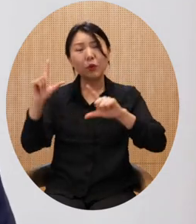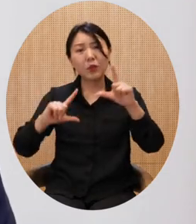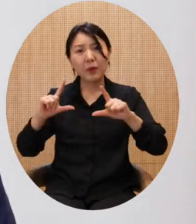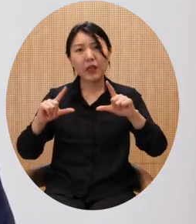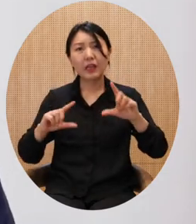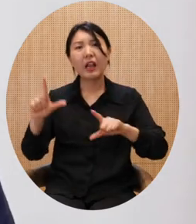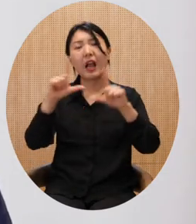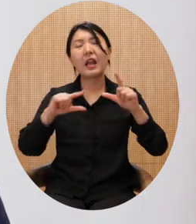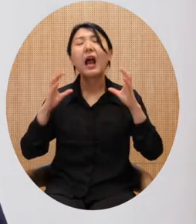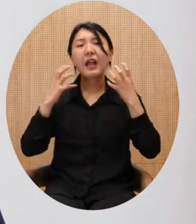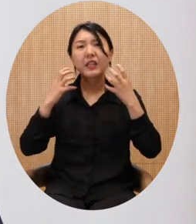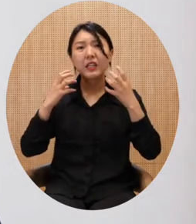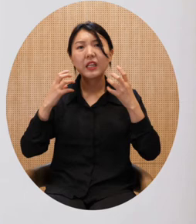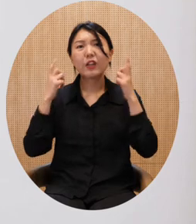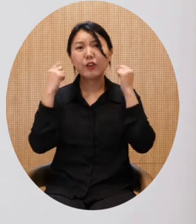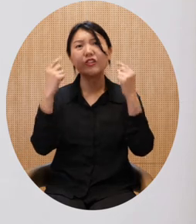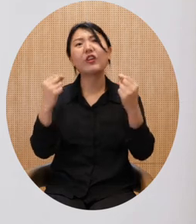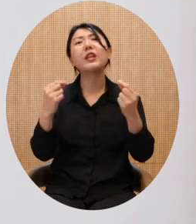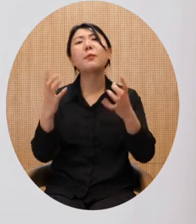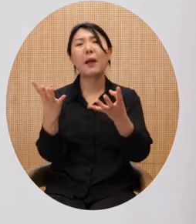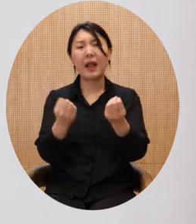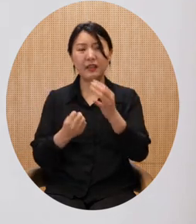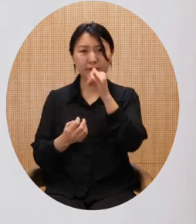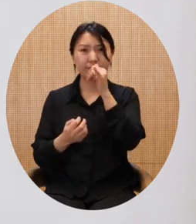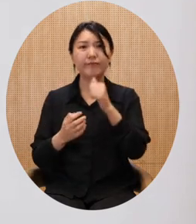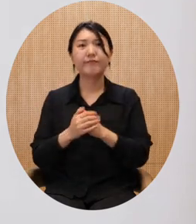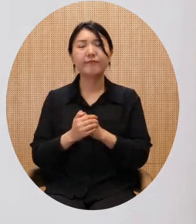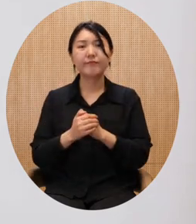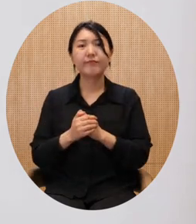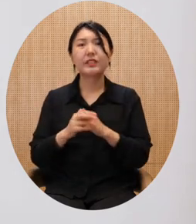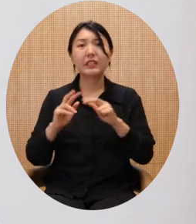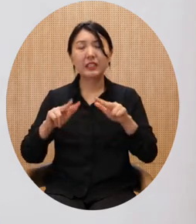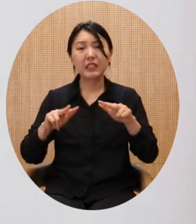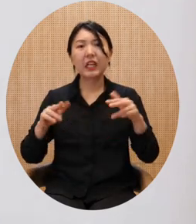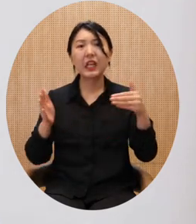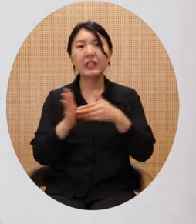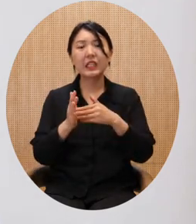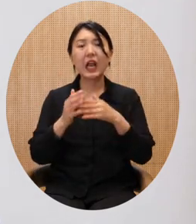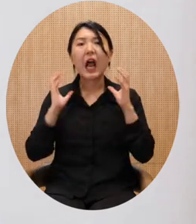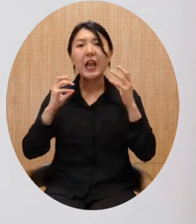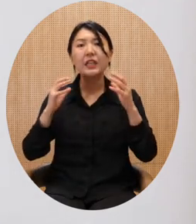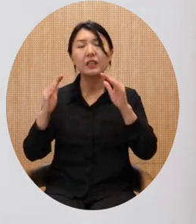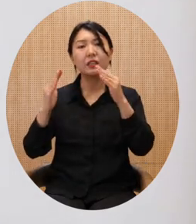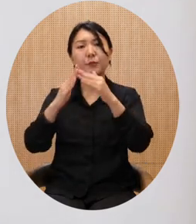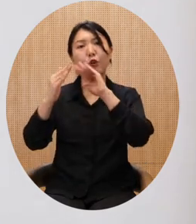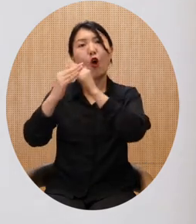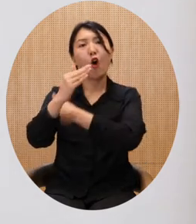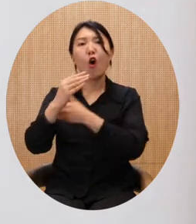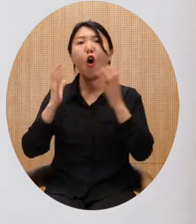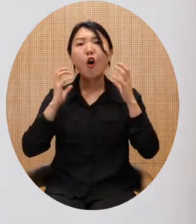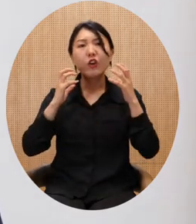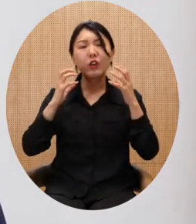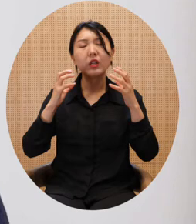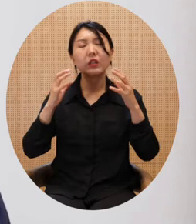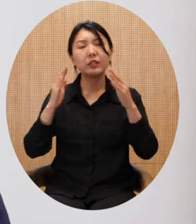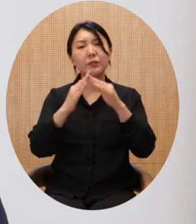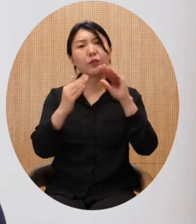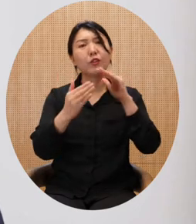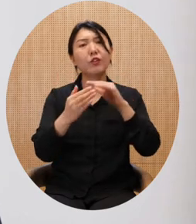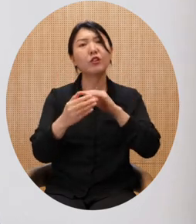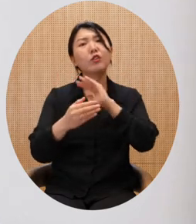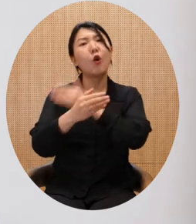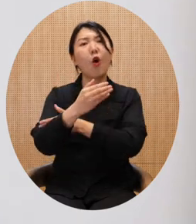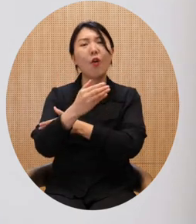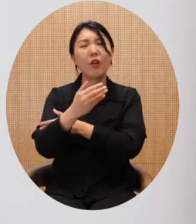아이들이 여전히 많습니다. 그동안 아이들의 주거권은 어른들의 주거권 문제에